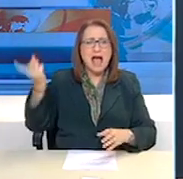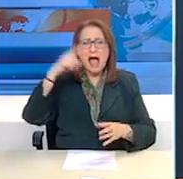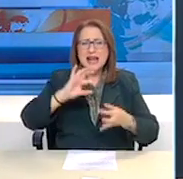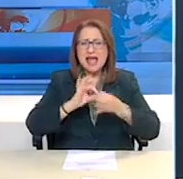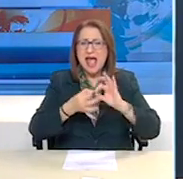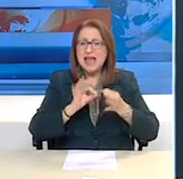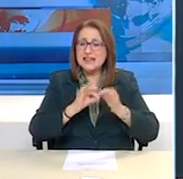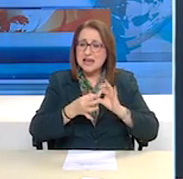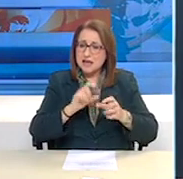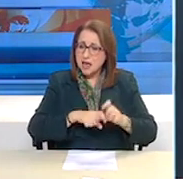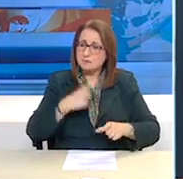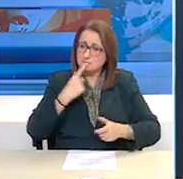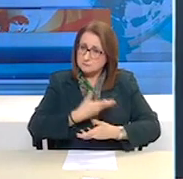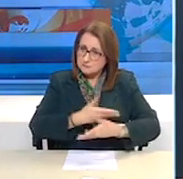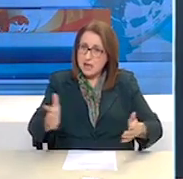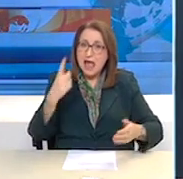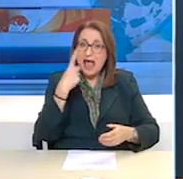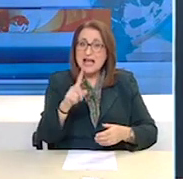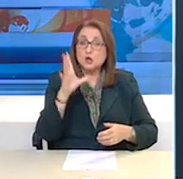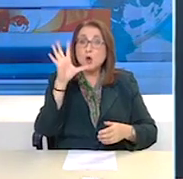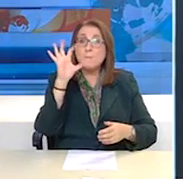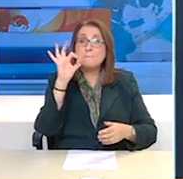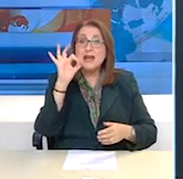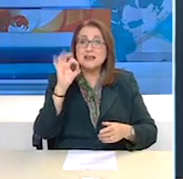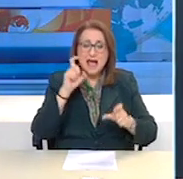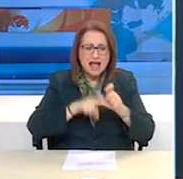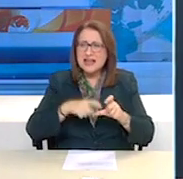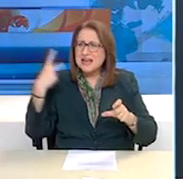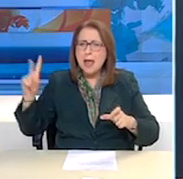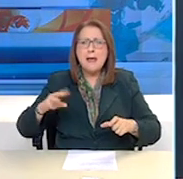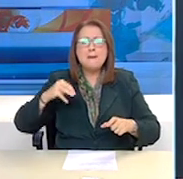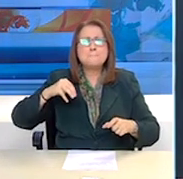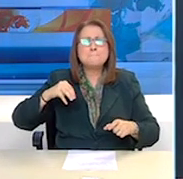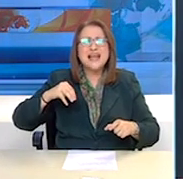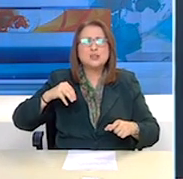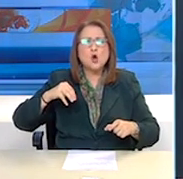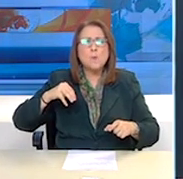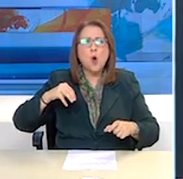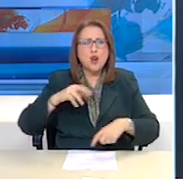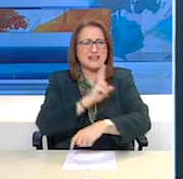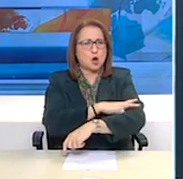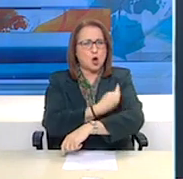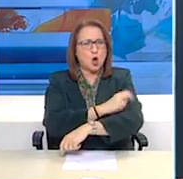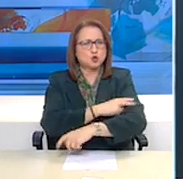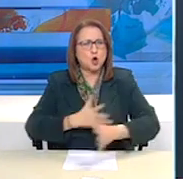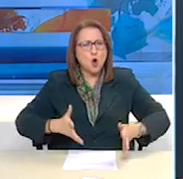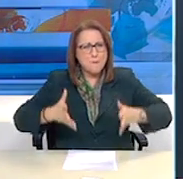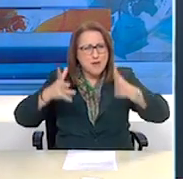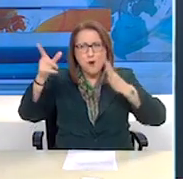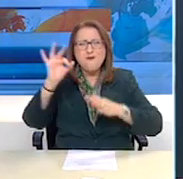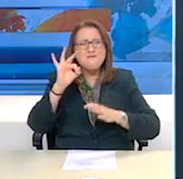συνολικά 150 κλίνες, 50 του Υγεία και 50 του Μετροπόλιταν, προκειμένου να χρησιμοποιηθούν για νοσηλεία ασθενών